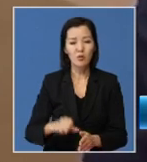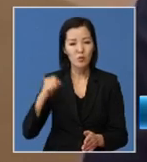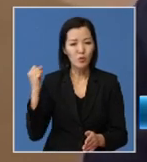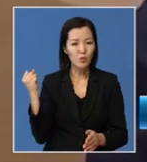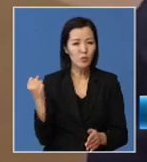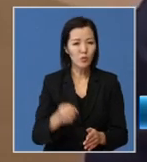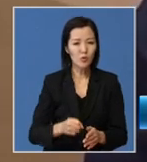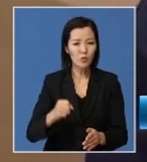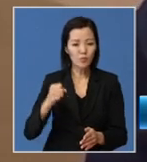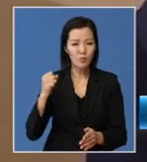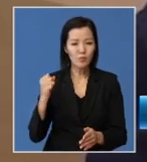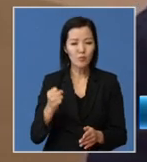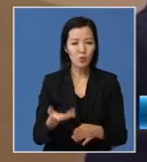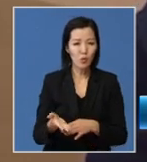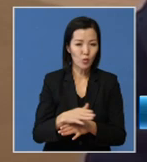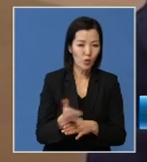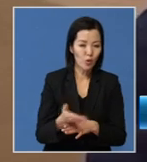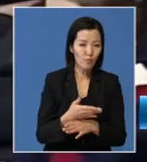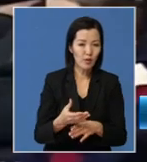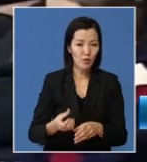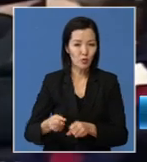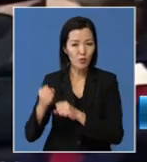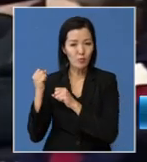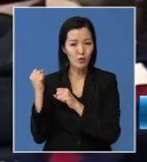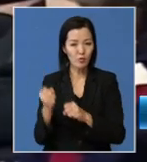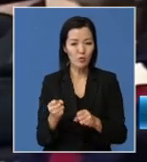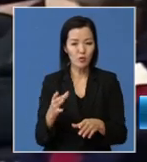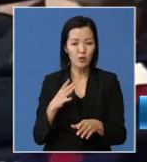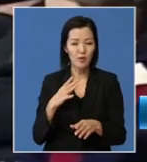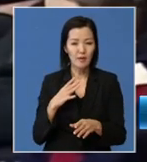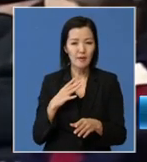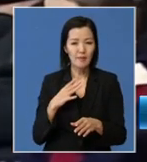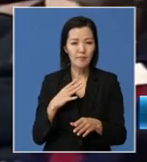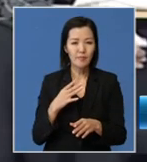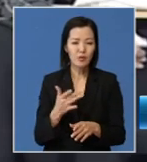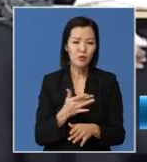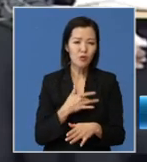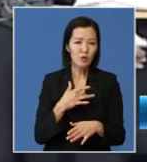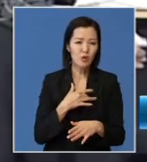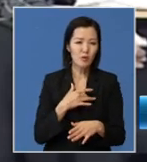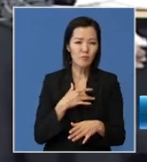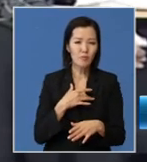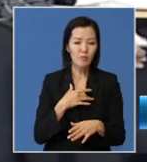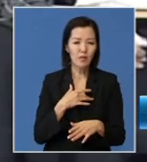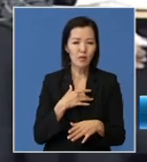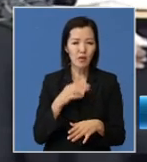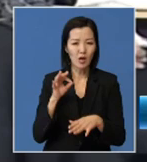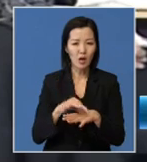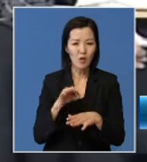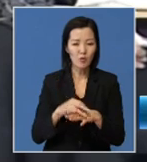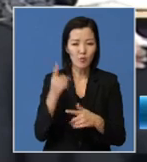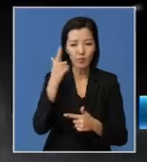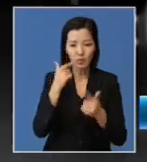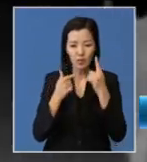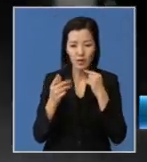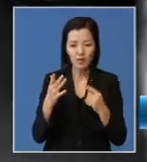солдаттың кәдімгі күрегі бар ғой, күрегі. Сол күрекпен ұрып жатыр. Жүрегім дүрсілдеп қалай жеткенін білмеймін. Жылай-жылай